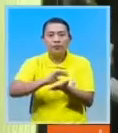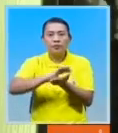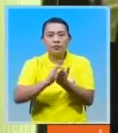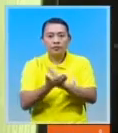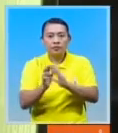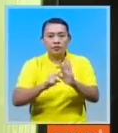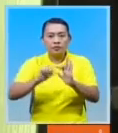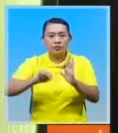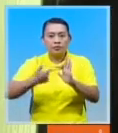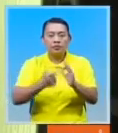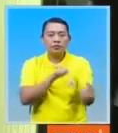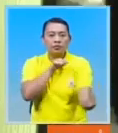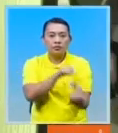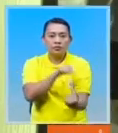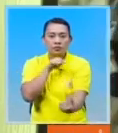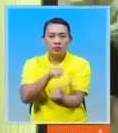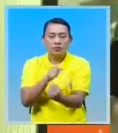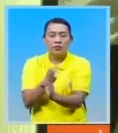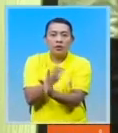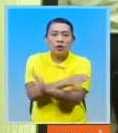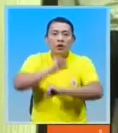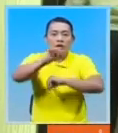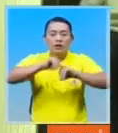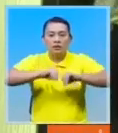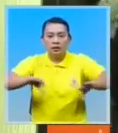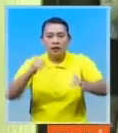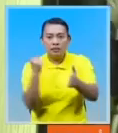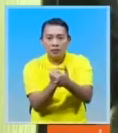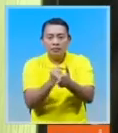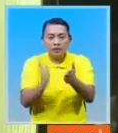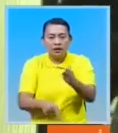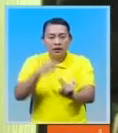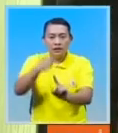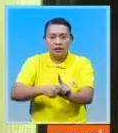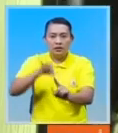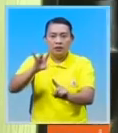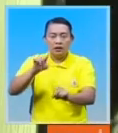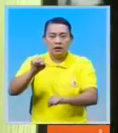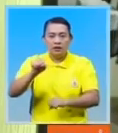เกิดความเหมาะสมที่สุดก่อนที่จะประกาศในราชกิจจานุเบกษา8มิถุนายนนี้และ